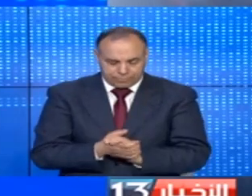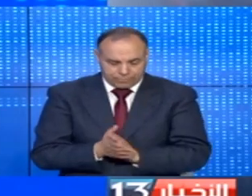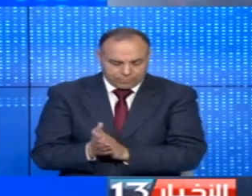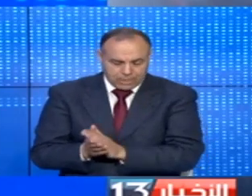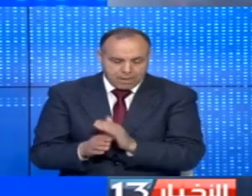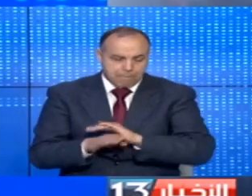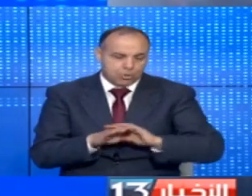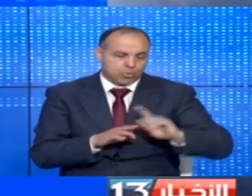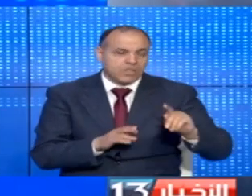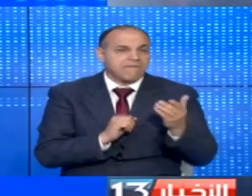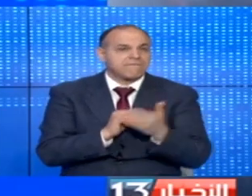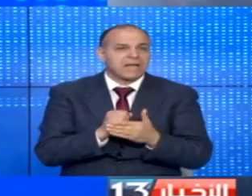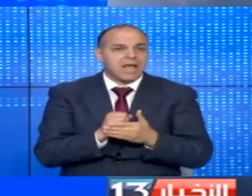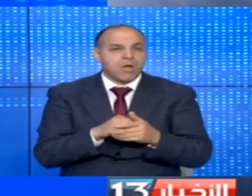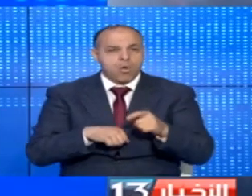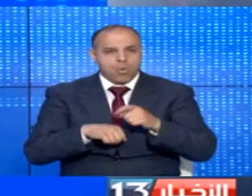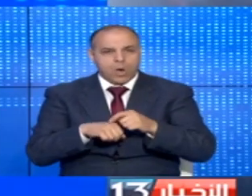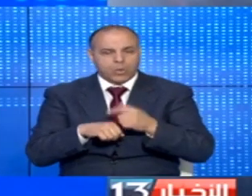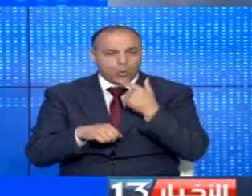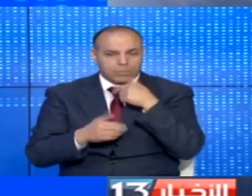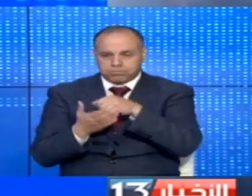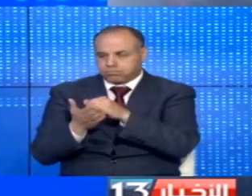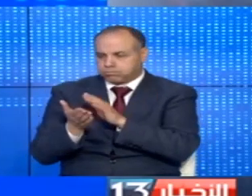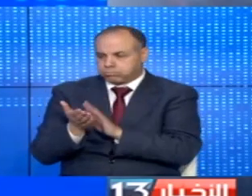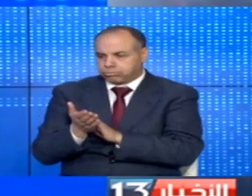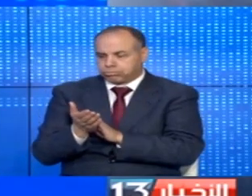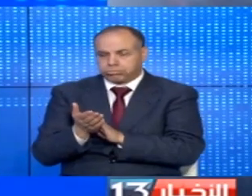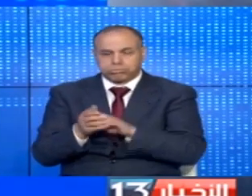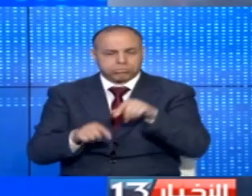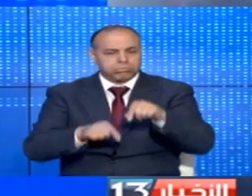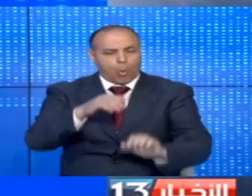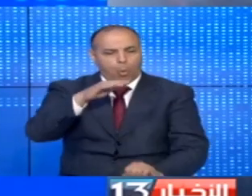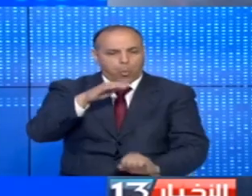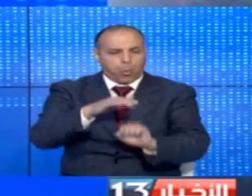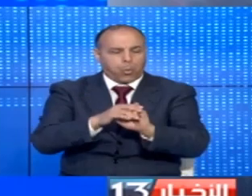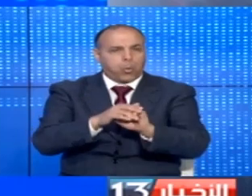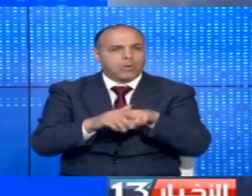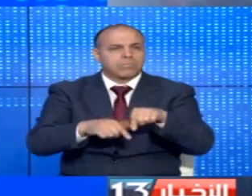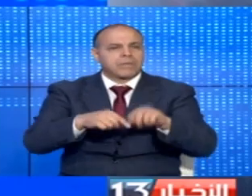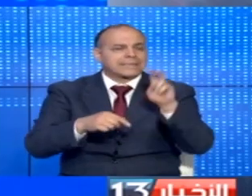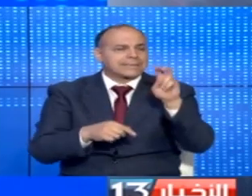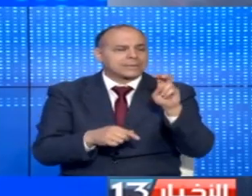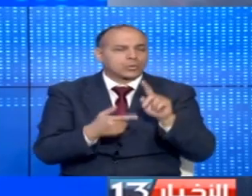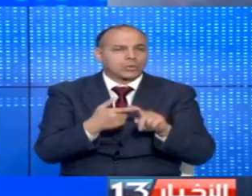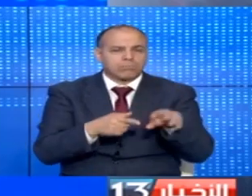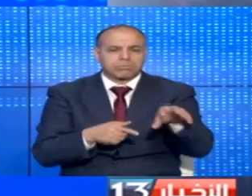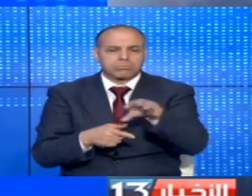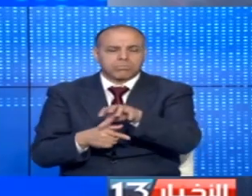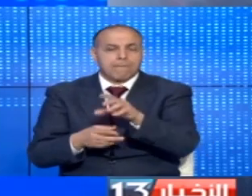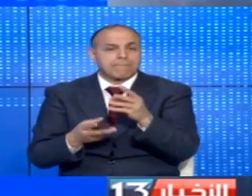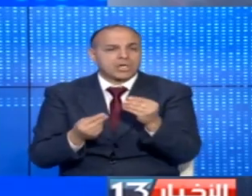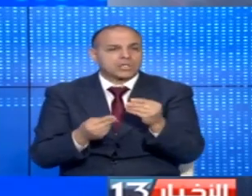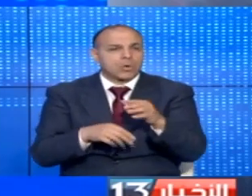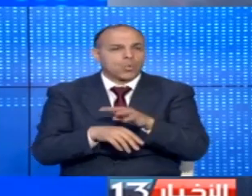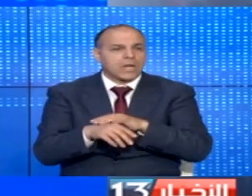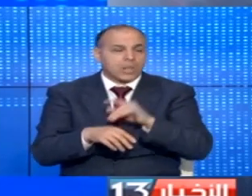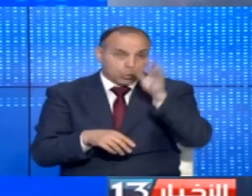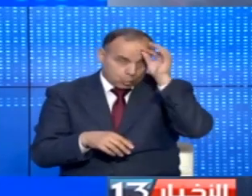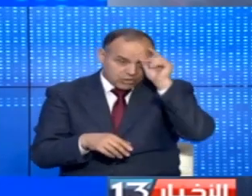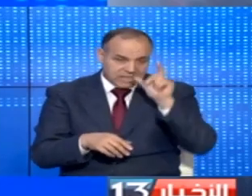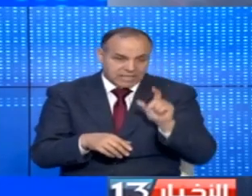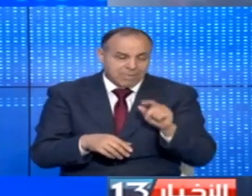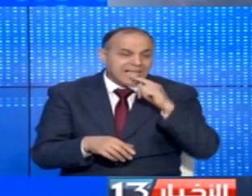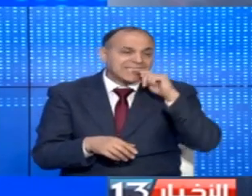مشعل الفلاحي وفي الوقت الذي قالوا فيه اصابه قياسيه في انتاج الزيتون في مناطق عديده من ولايات الجمهوريه